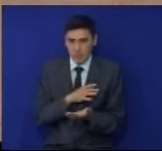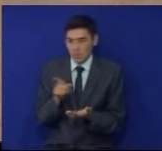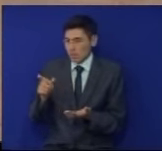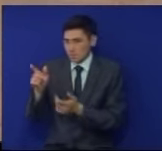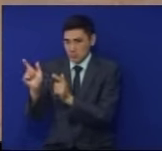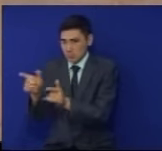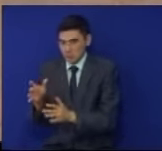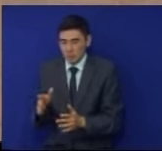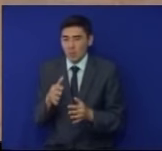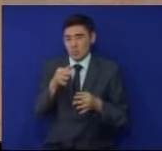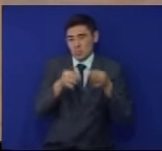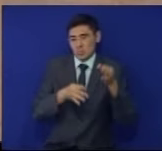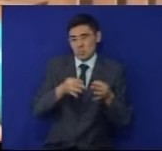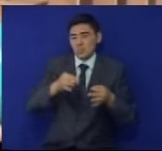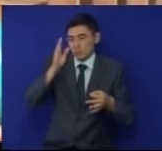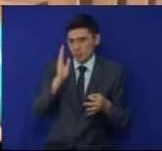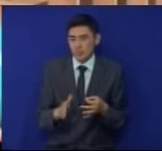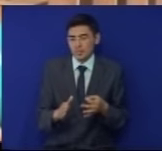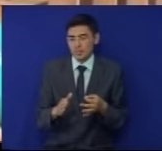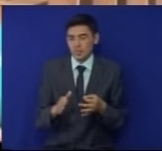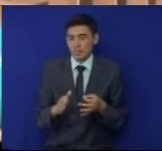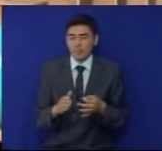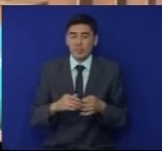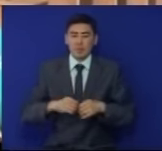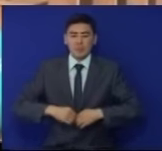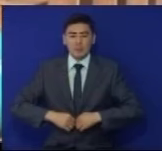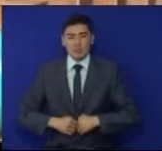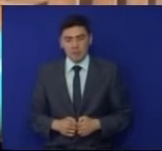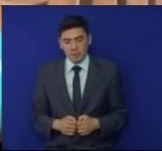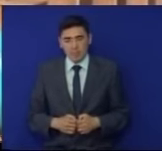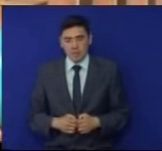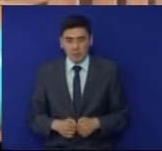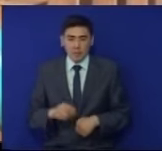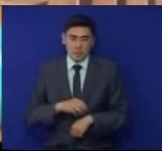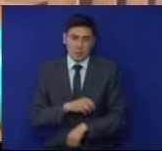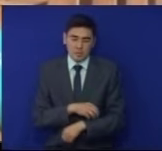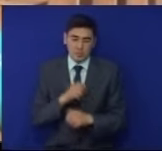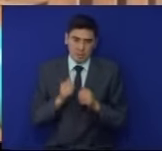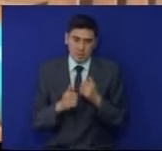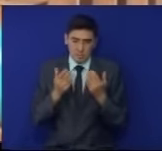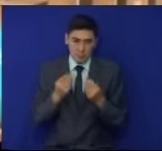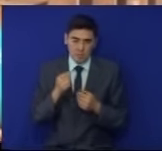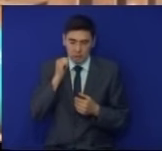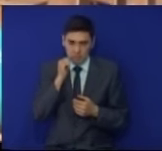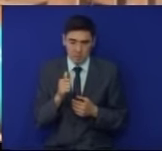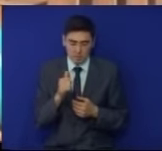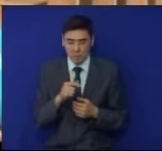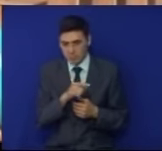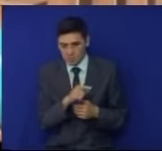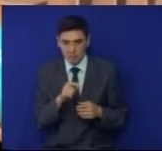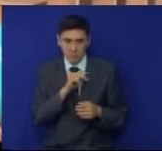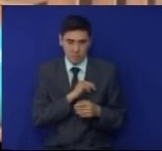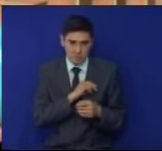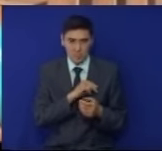порядке взыскать. Ну, для этого будет эта комиссия ежедневно работать, и в процессе работы будем